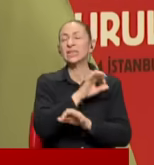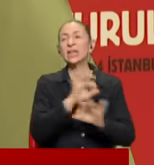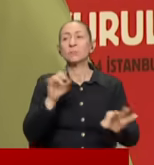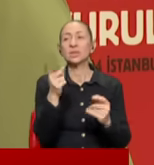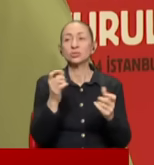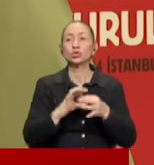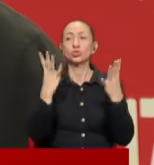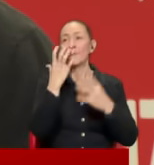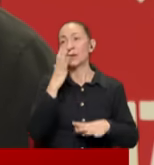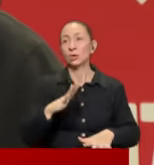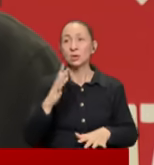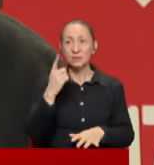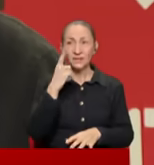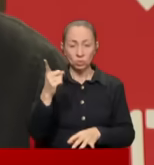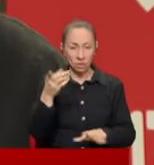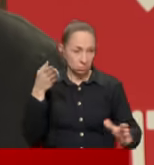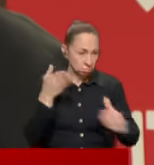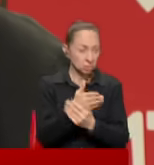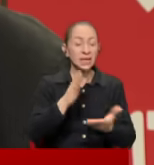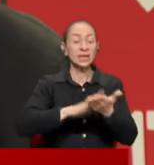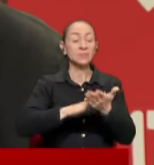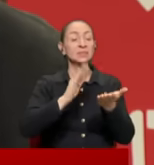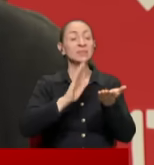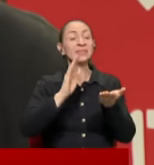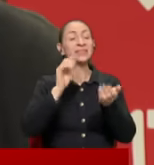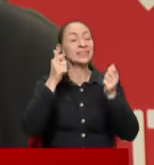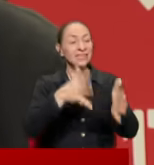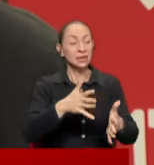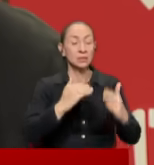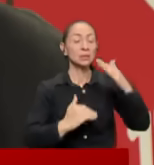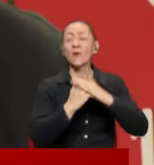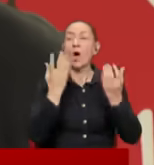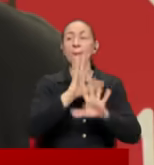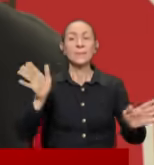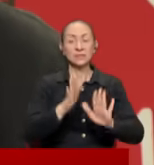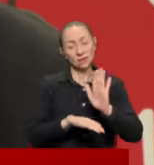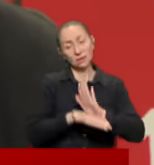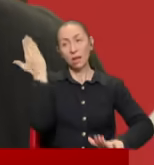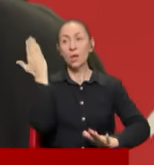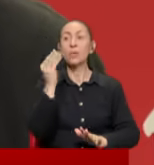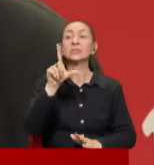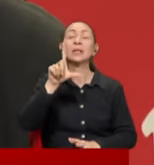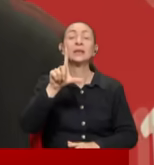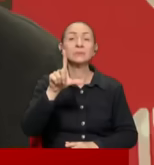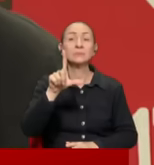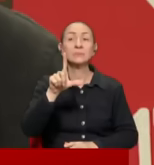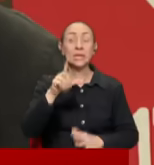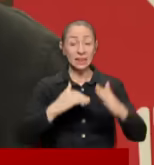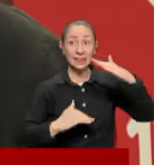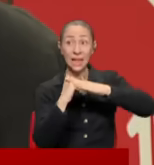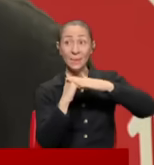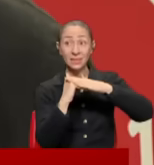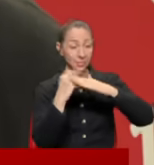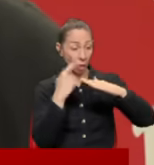bir adım bekliyor. Devletin buna müdahale ederek kıdem tazminatına bir tavan getirmemesi lazım. Tavan uygulamasının kaldırılması gerekiyor. Tavan